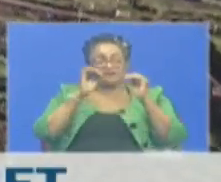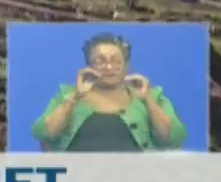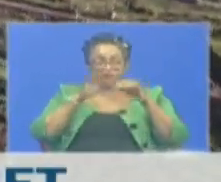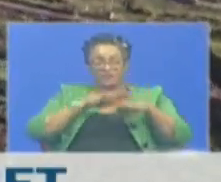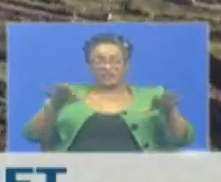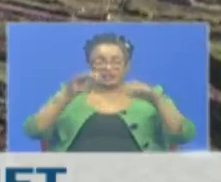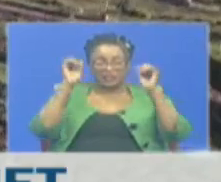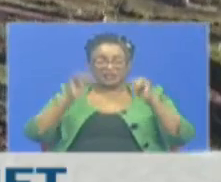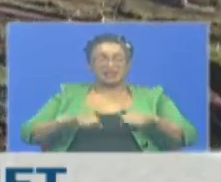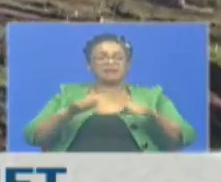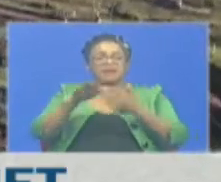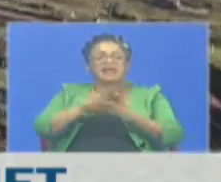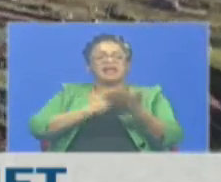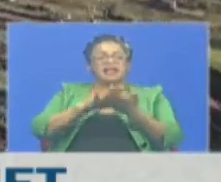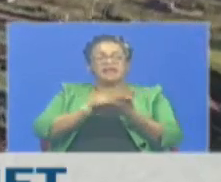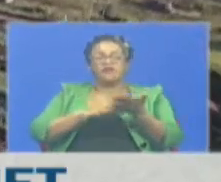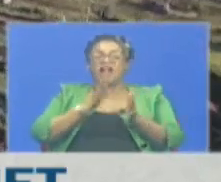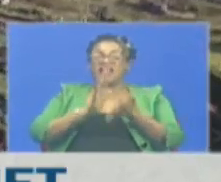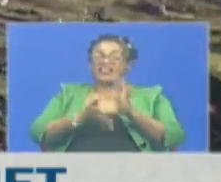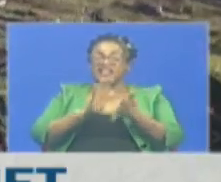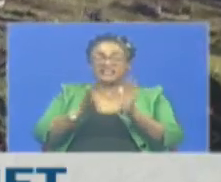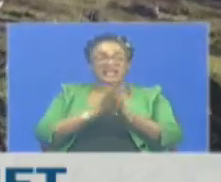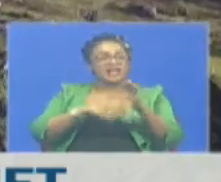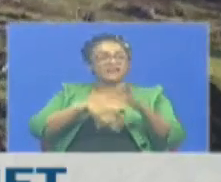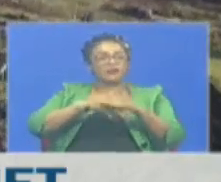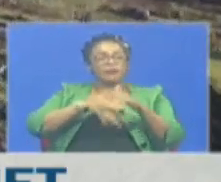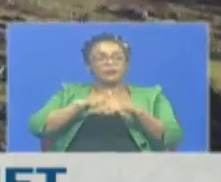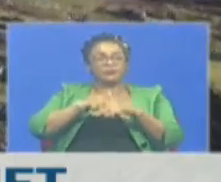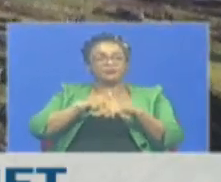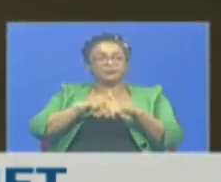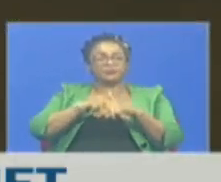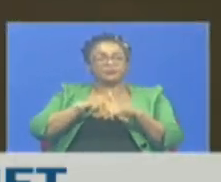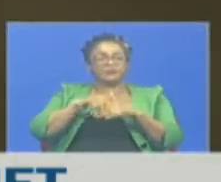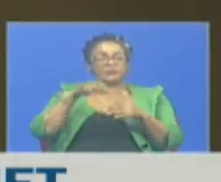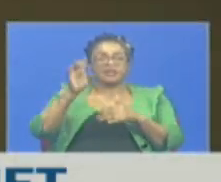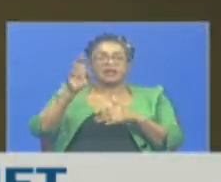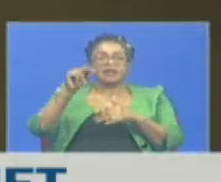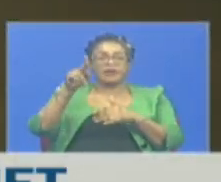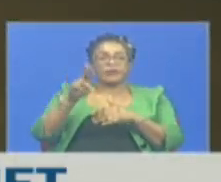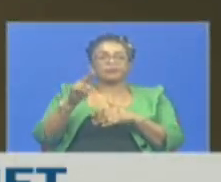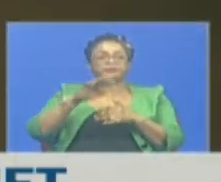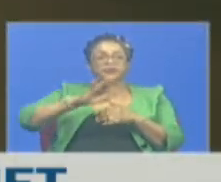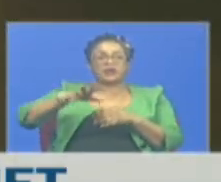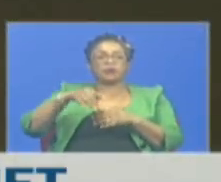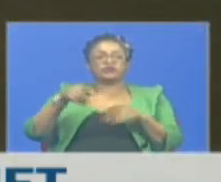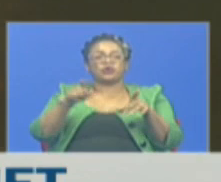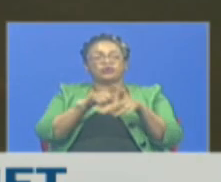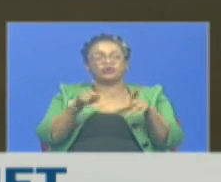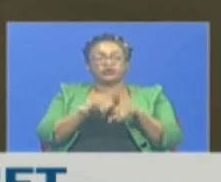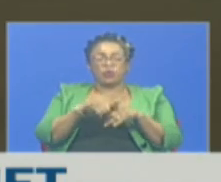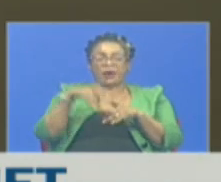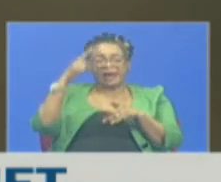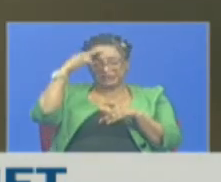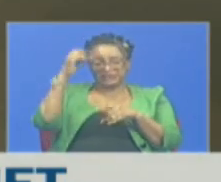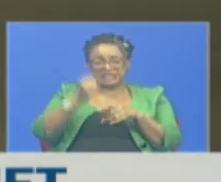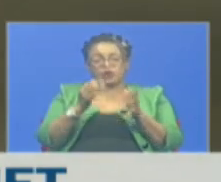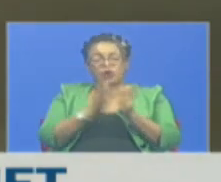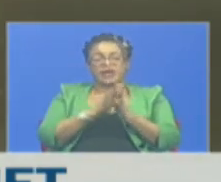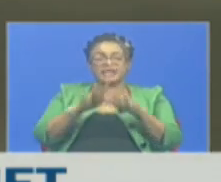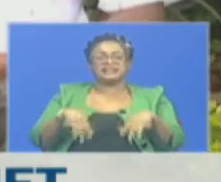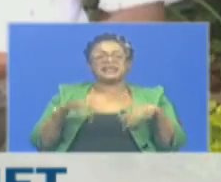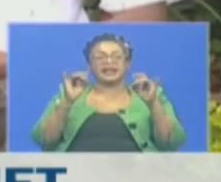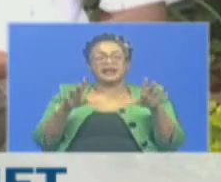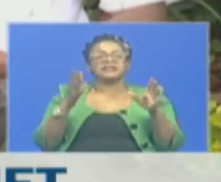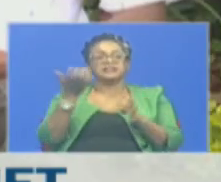pia ni mali ya riadha na mali ya mpira. According to Lenku, the county will also revamp Kajiado and Kitengela